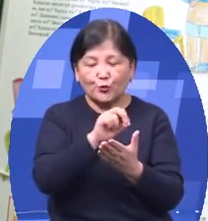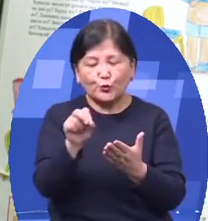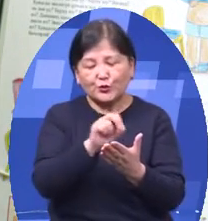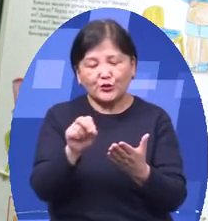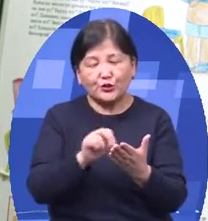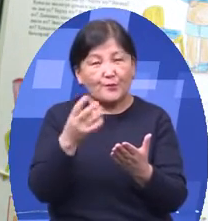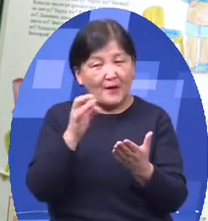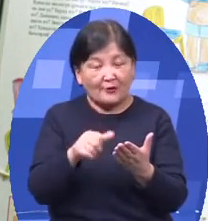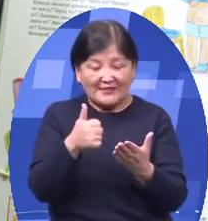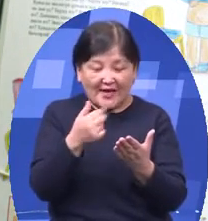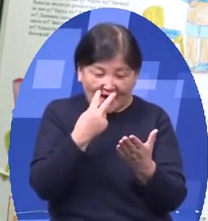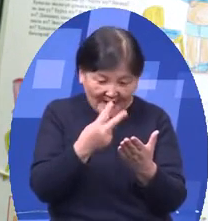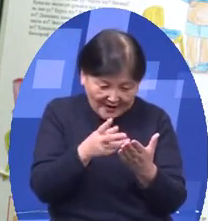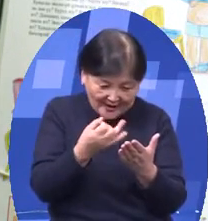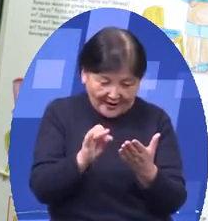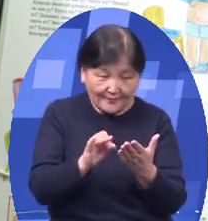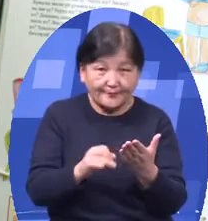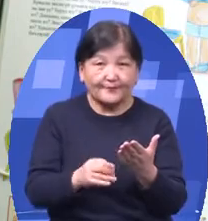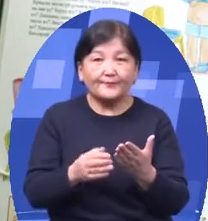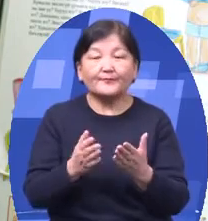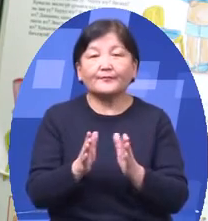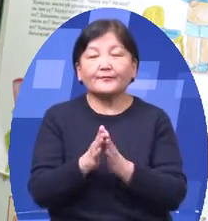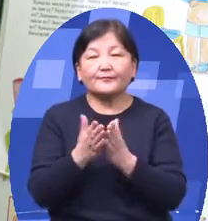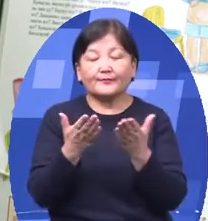үг үсэг бичигдсэн байна уу? Сайн ажиглаарай.